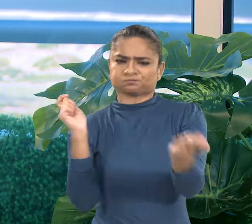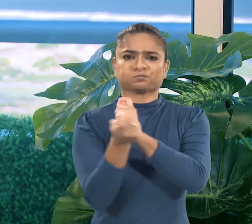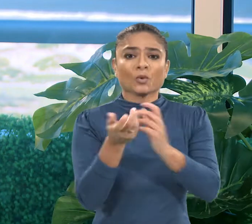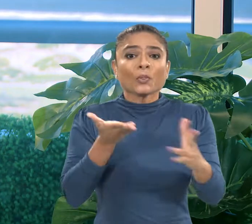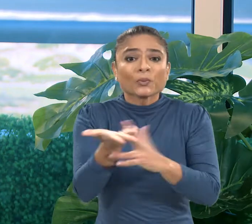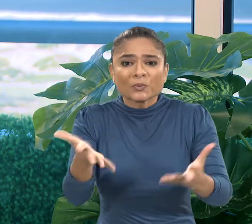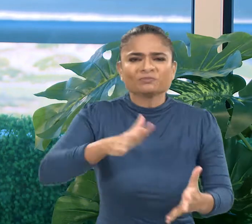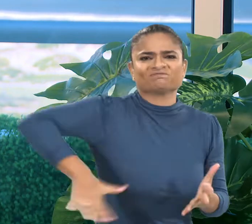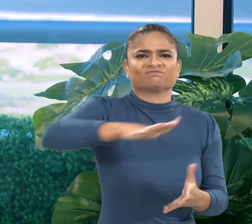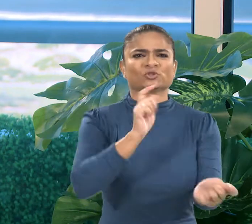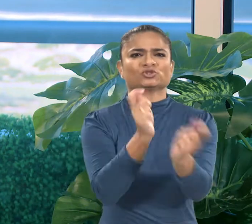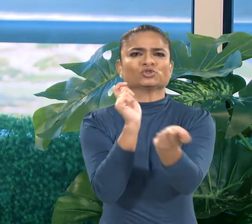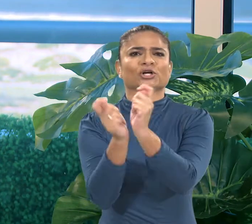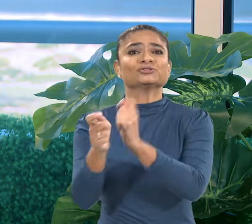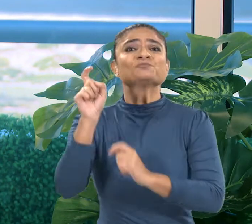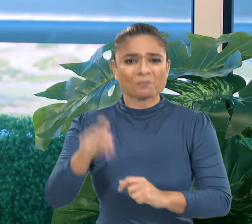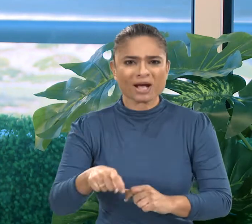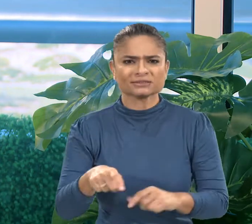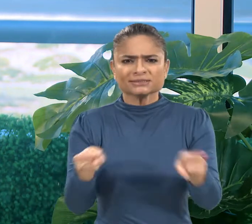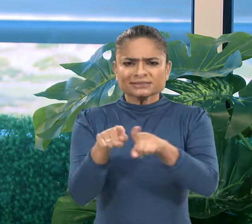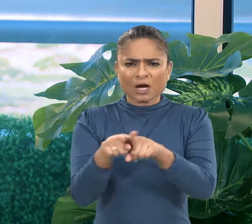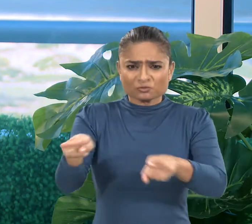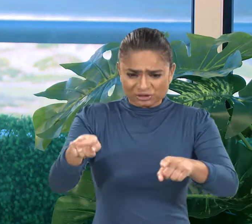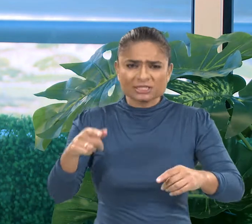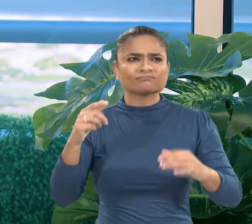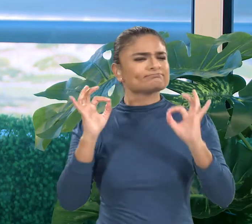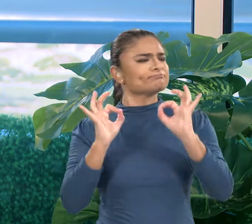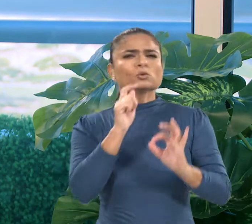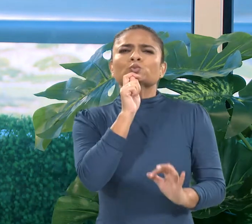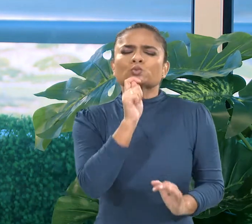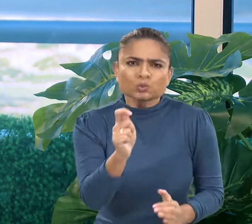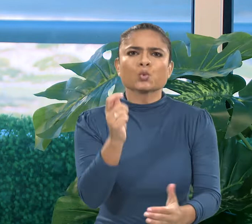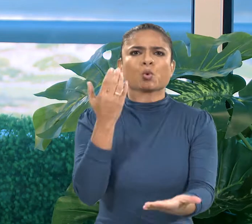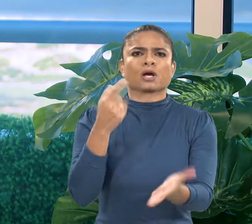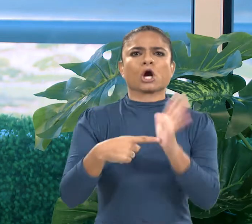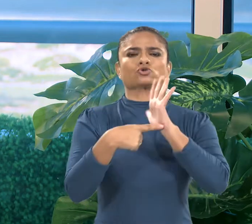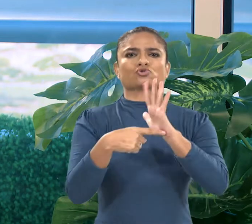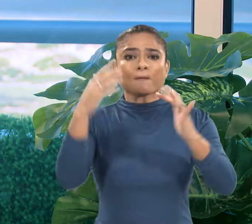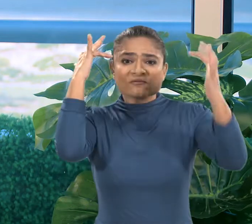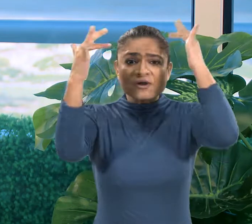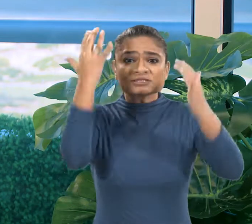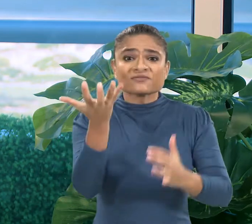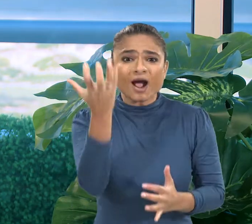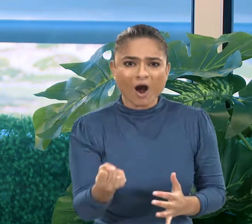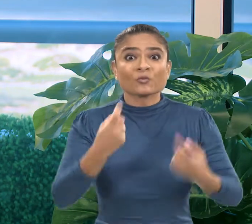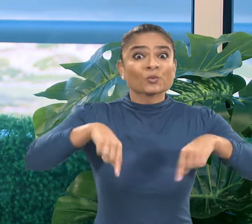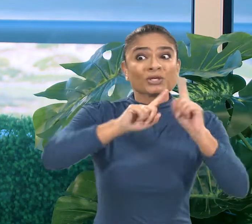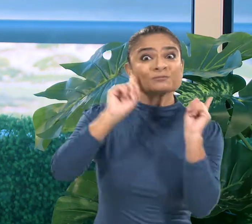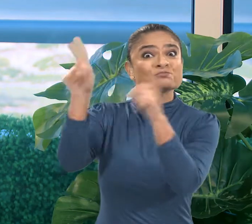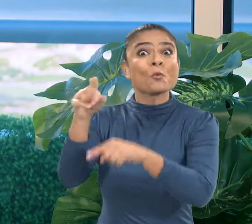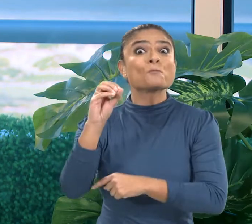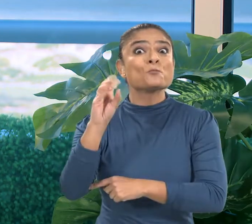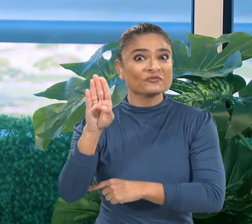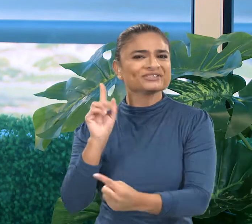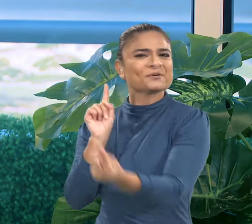kies om die beste uit hul omstandighede te maak en sy is die lewende voorbeeld daarvan. Kom ons gaan maak 'n draai